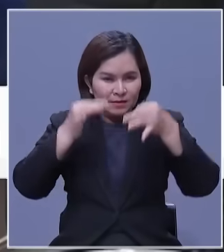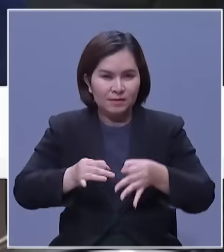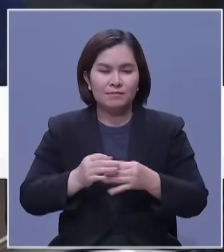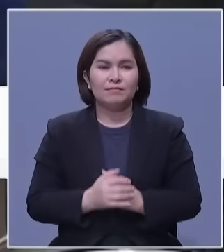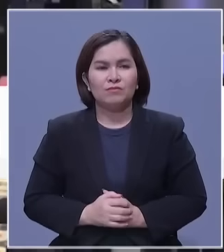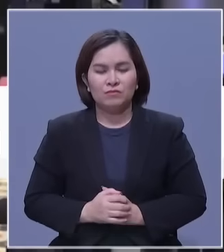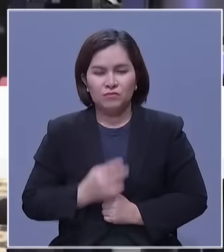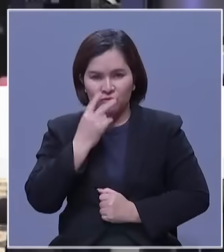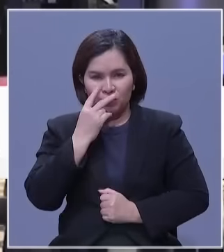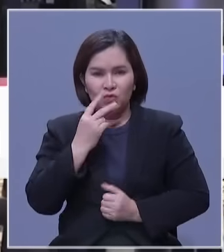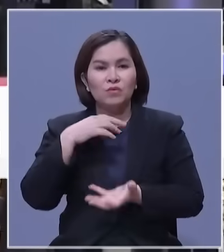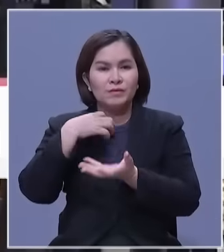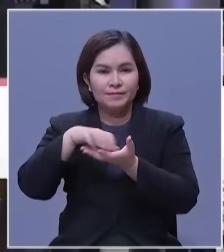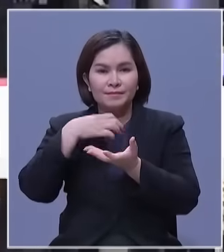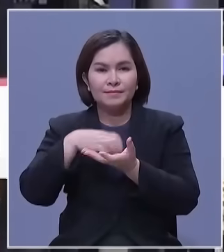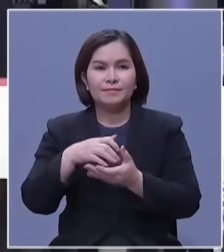องฟังเสียงท่านช่วงนี้หน่อยนะครับ